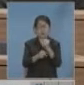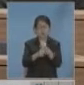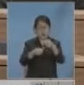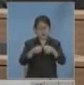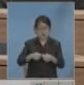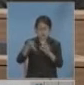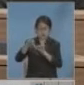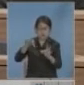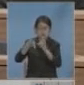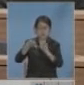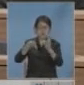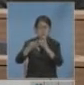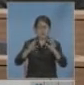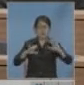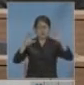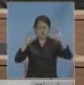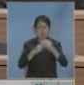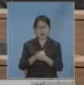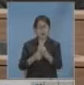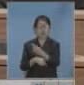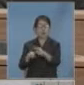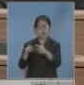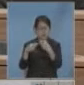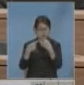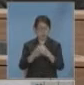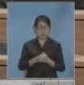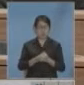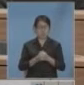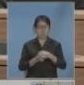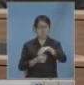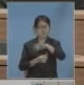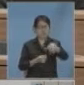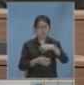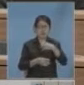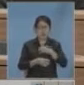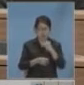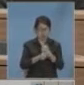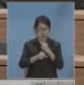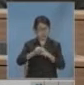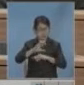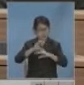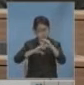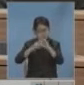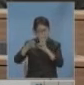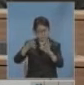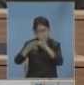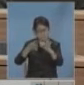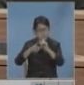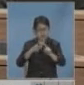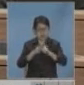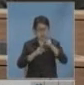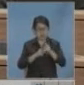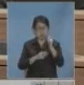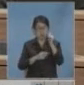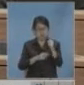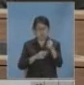านก็สื่อสารกลับมานะครับว่าทุกท่านนั้นพยายามที่จะทำโครงการให้ได้มีประสิทธิภาพติด